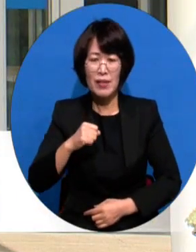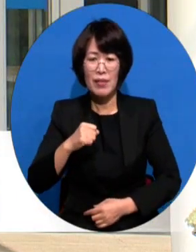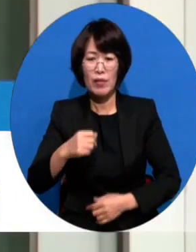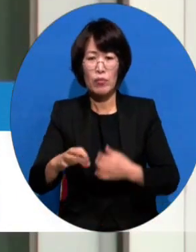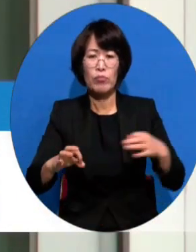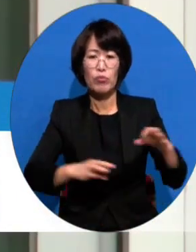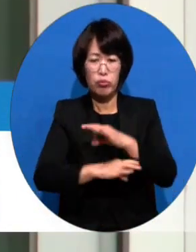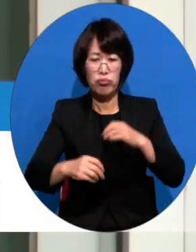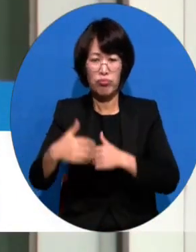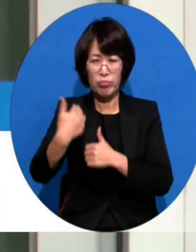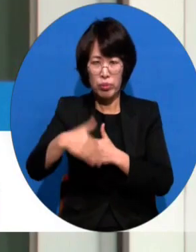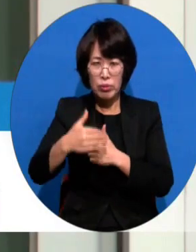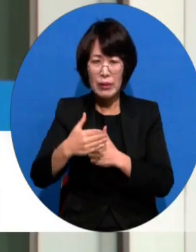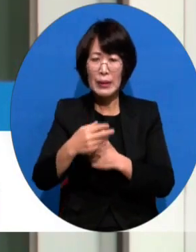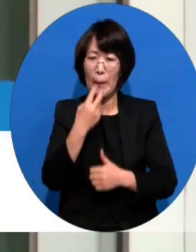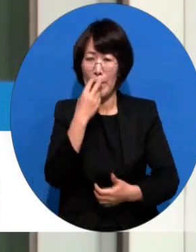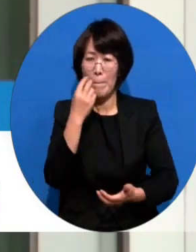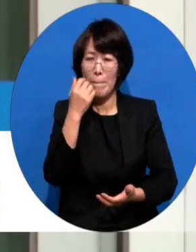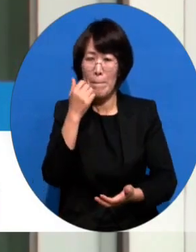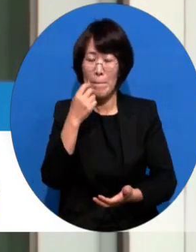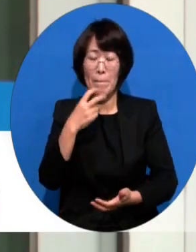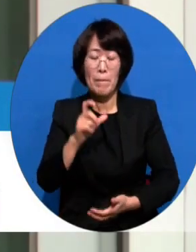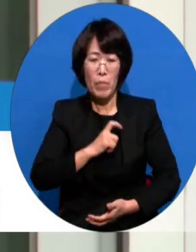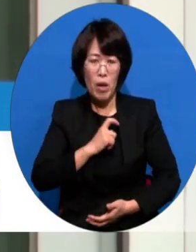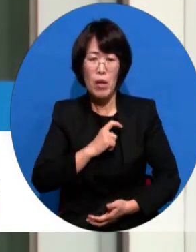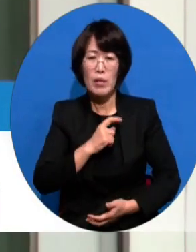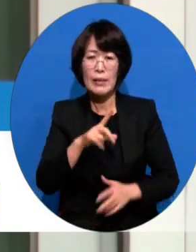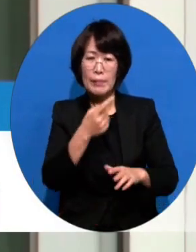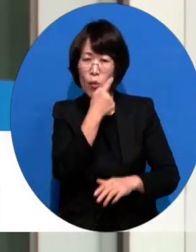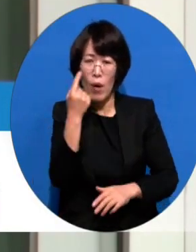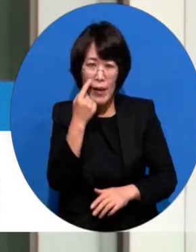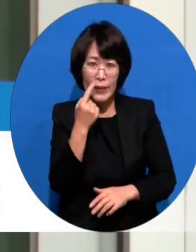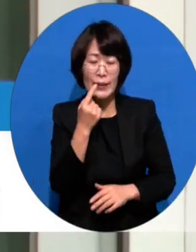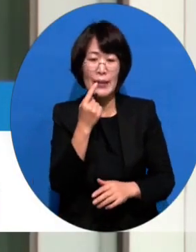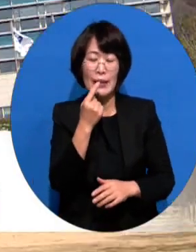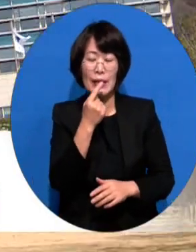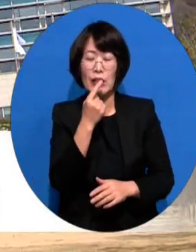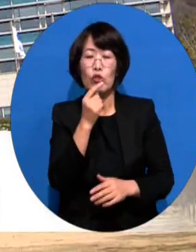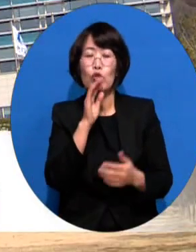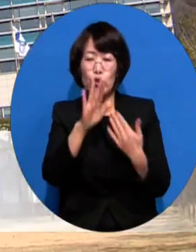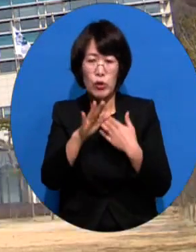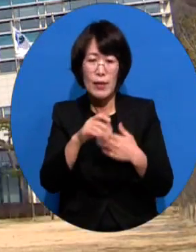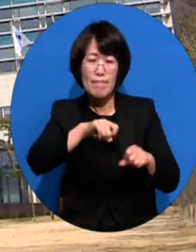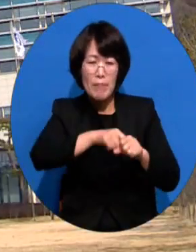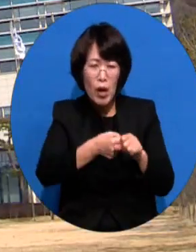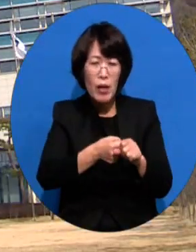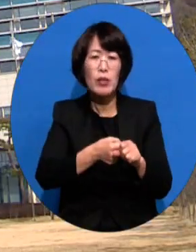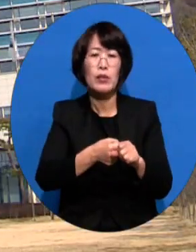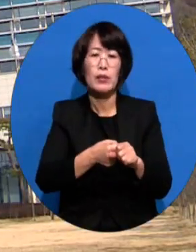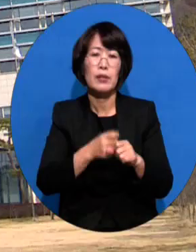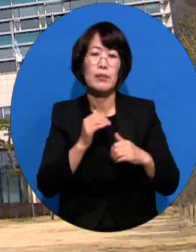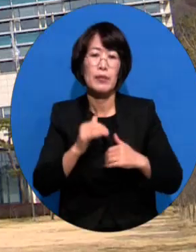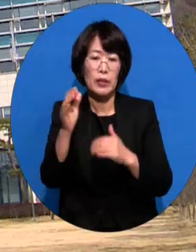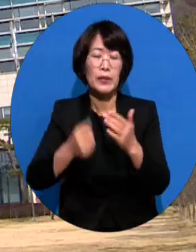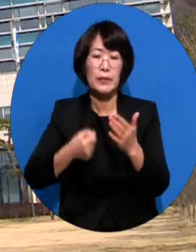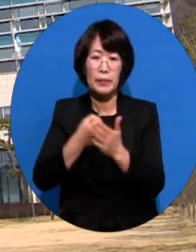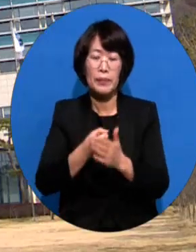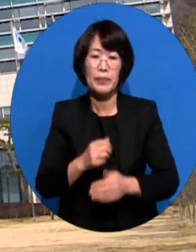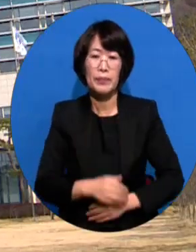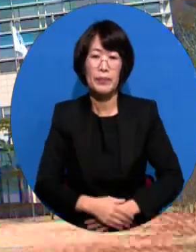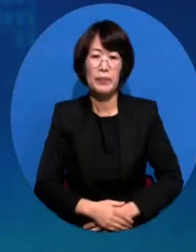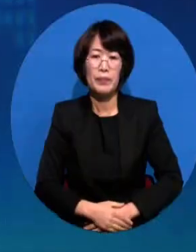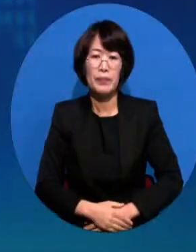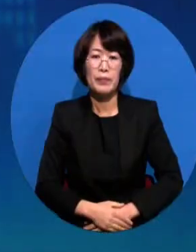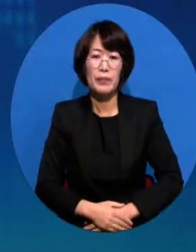등으로 조사하고 있으며 사실관계를 명확히 확인한 뒤 징계 여부 등을 결정하겠다고 밝혔습니다.